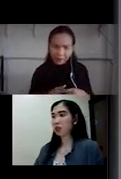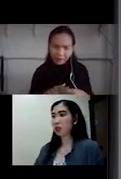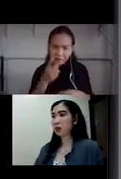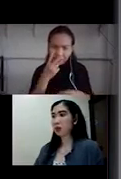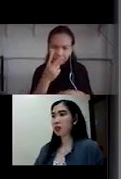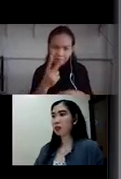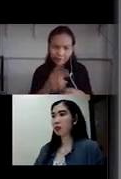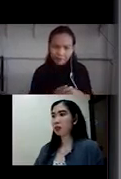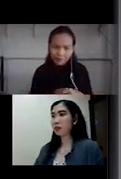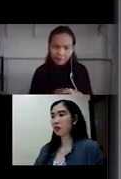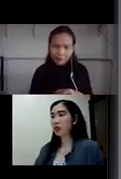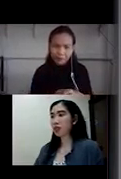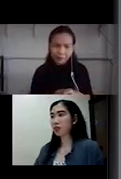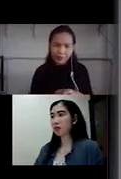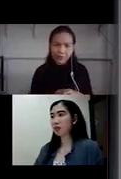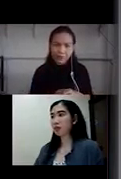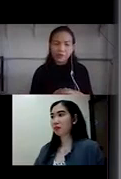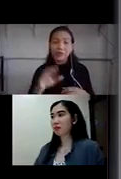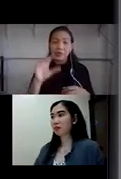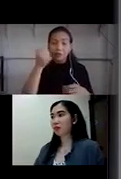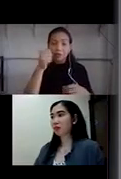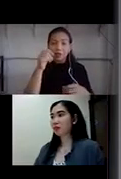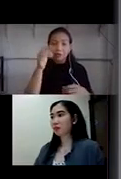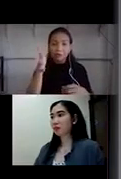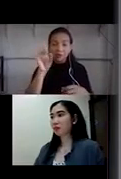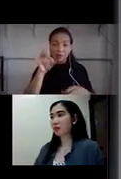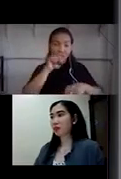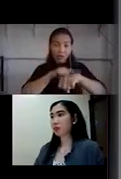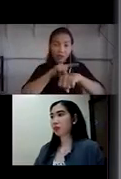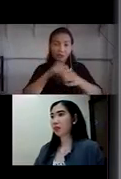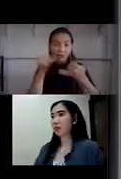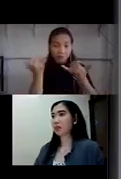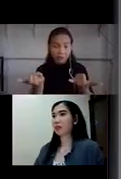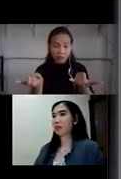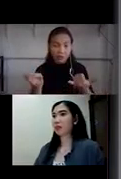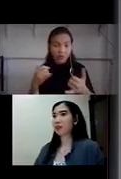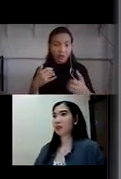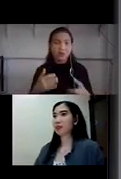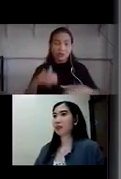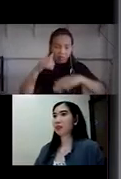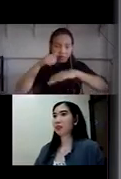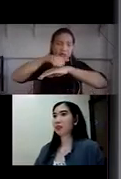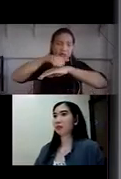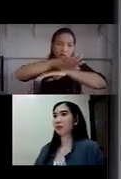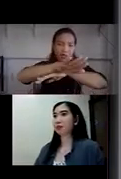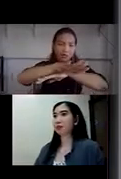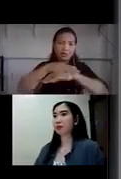okay, sige, 10:58 a.m. today. Then, send.